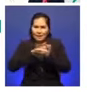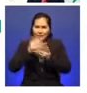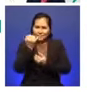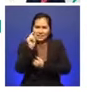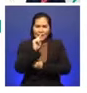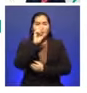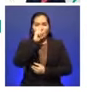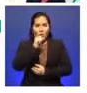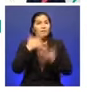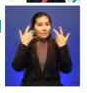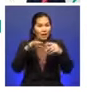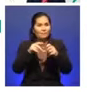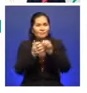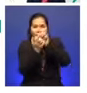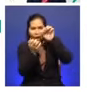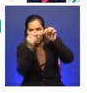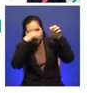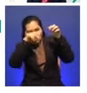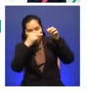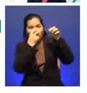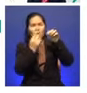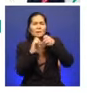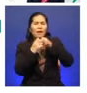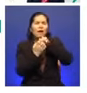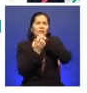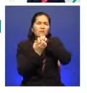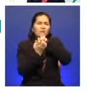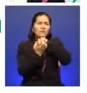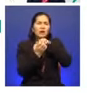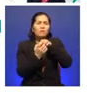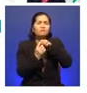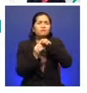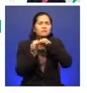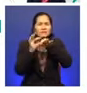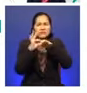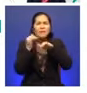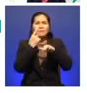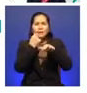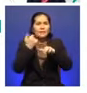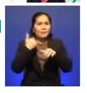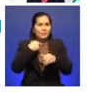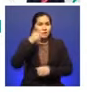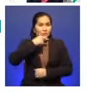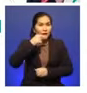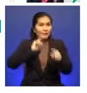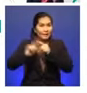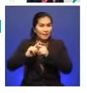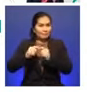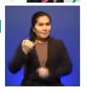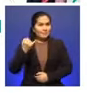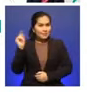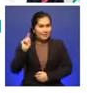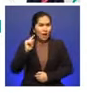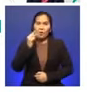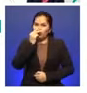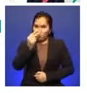วเราสำรวจสุขภาวะช่องปากตรวจเหงือกอักเสบและความสะอาดจากการแปรงฟันด้วยแผ่นฆ่าจุลินด้วยการย้อมสี